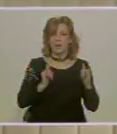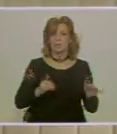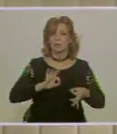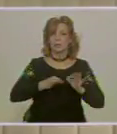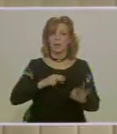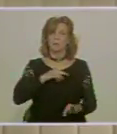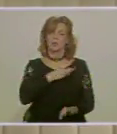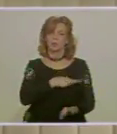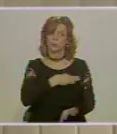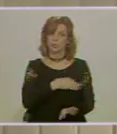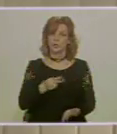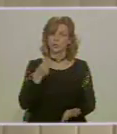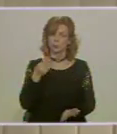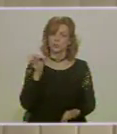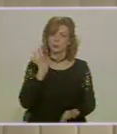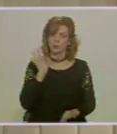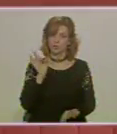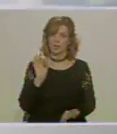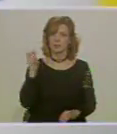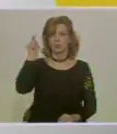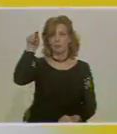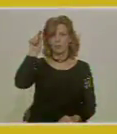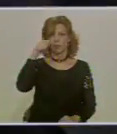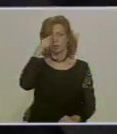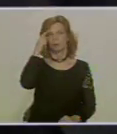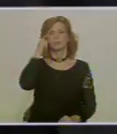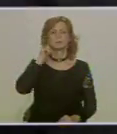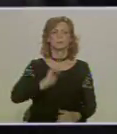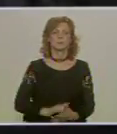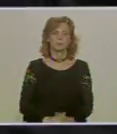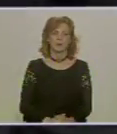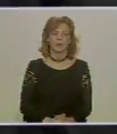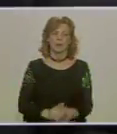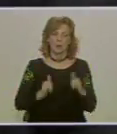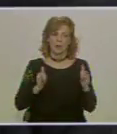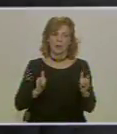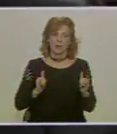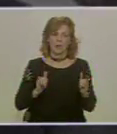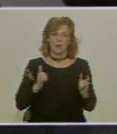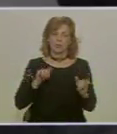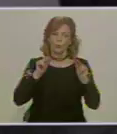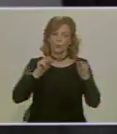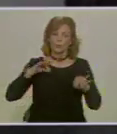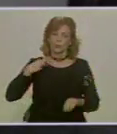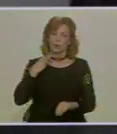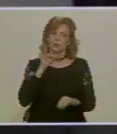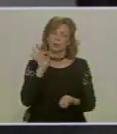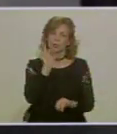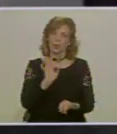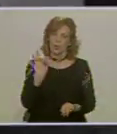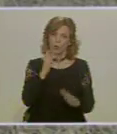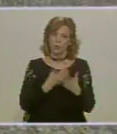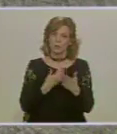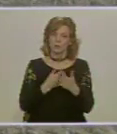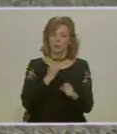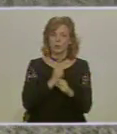înseamnă specialiști, care înseamnă viitor. Se consideră un om norocos pentru că a întâlnit și lucrează cu oameni